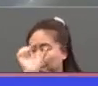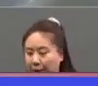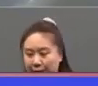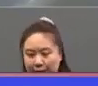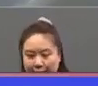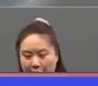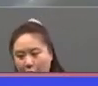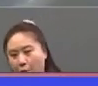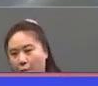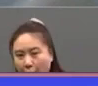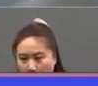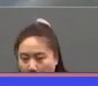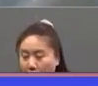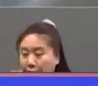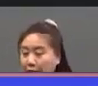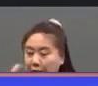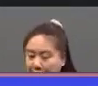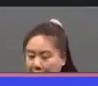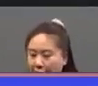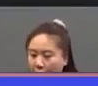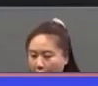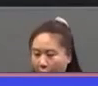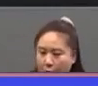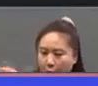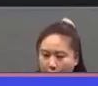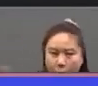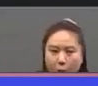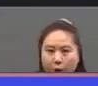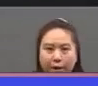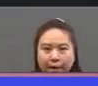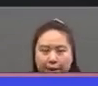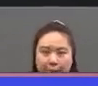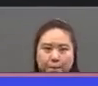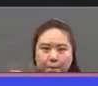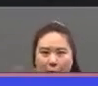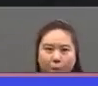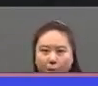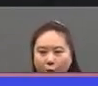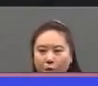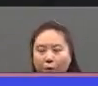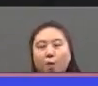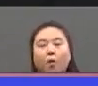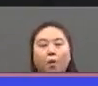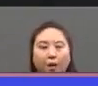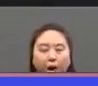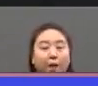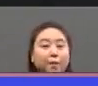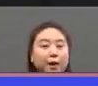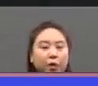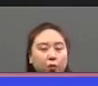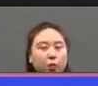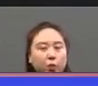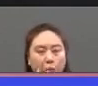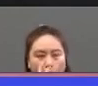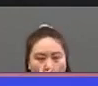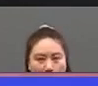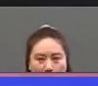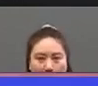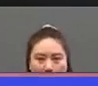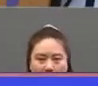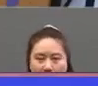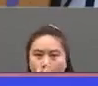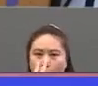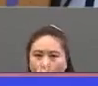อบได ้ครับ นะครับก็อาจจะพิจารณาได้ละเอียดขึ้นเช่นที่เขตอาจจะดูที่คนหร ือ จะดูที่พรรคก็ได้นะครับส่วน